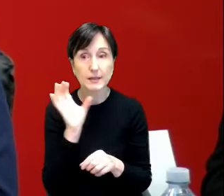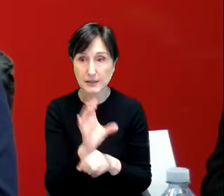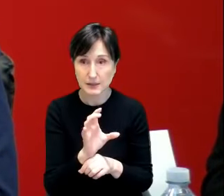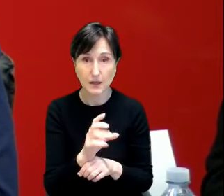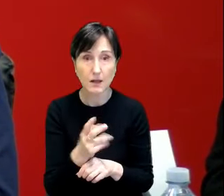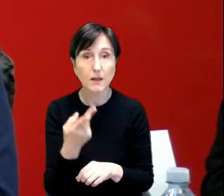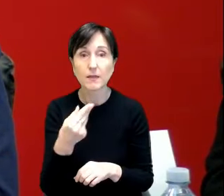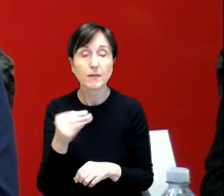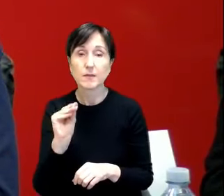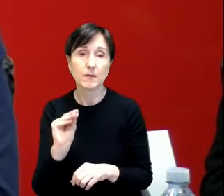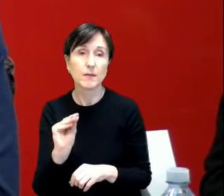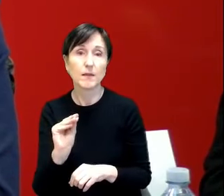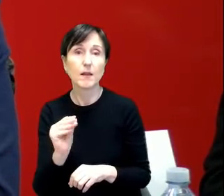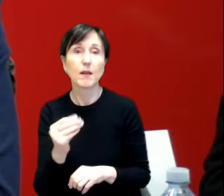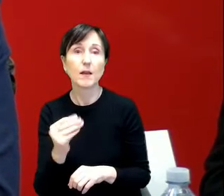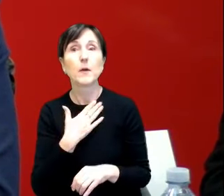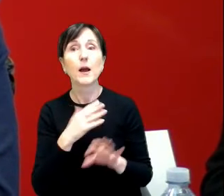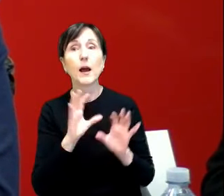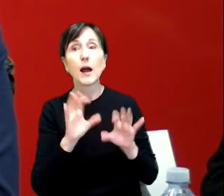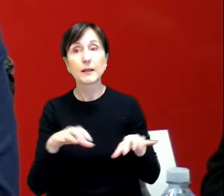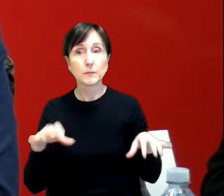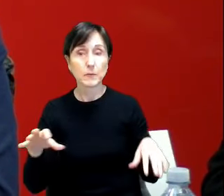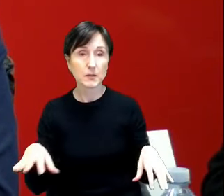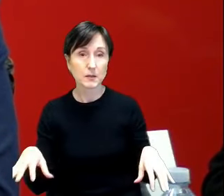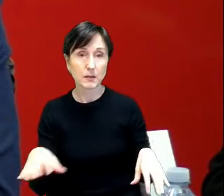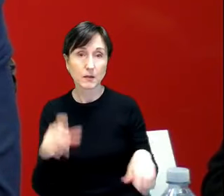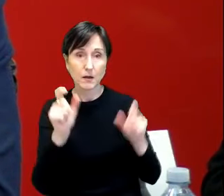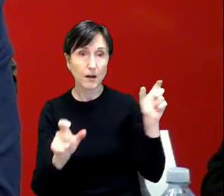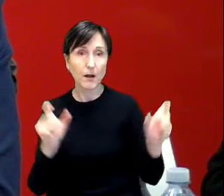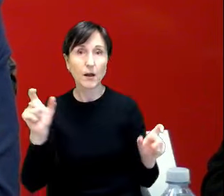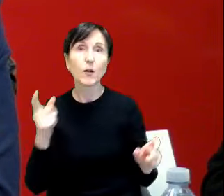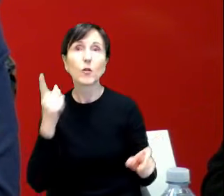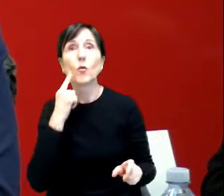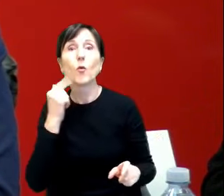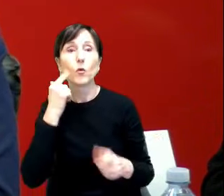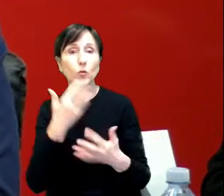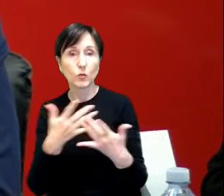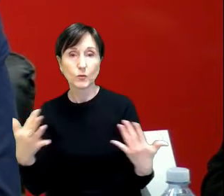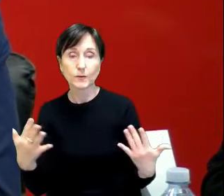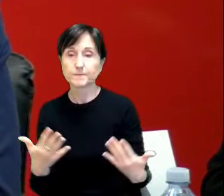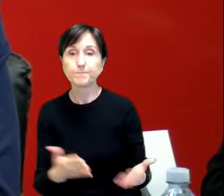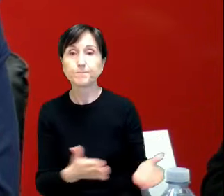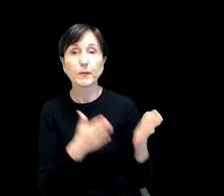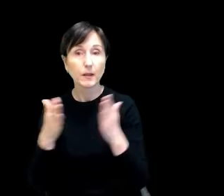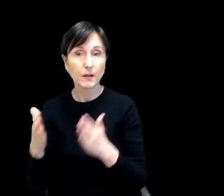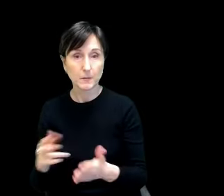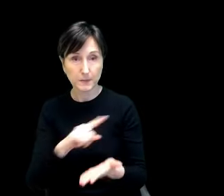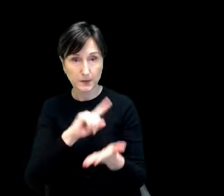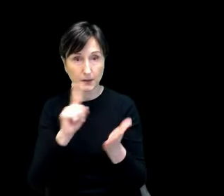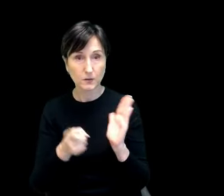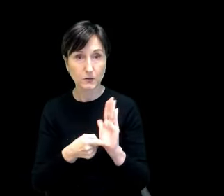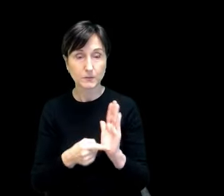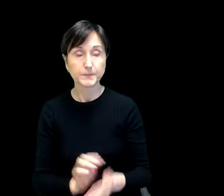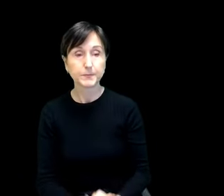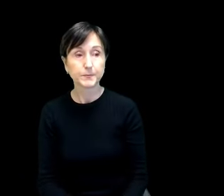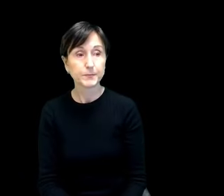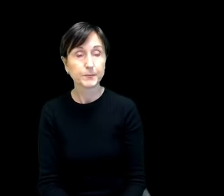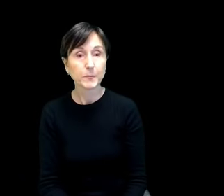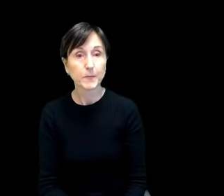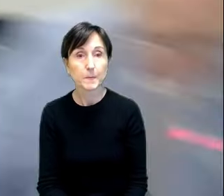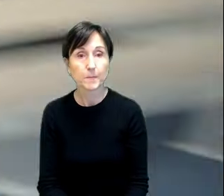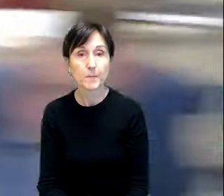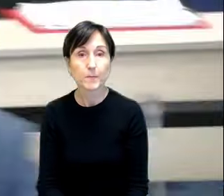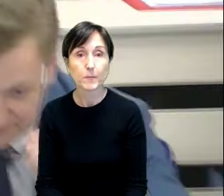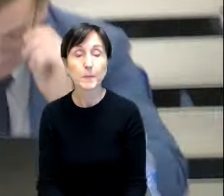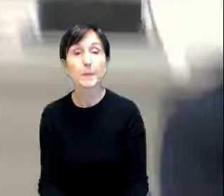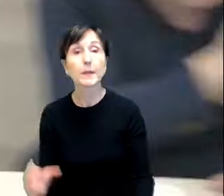a administracijos pareigūno užgaidų taip sekantis klausimas taip sekantis mere